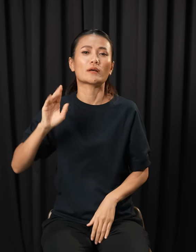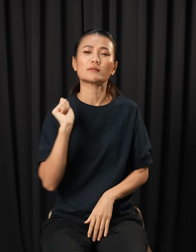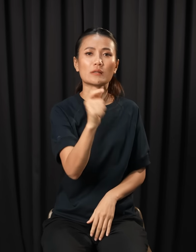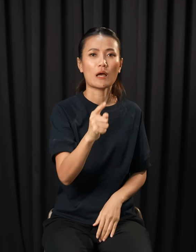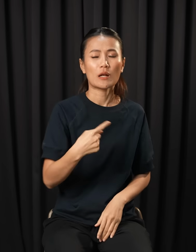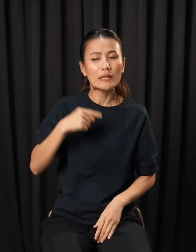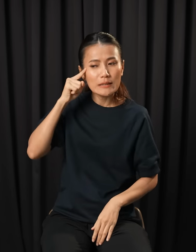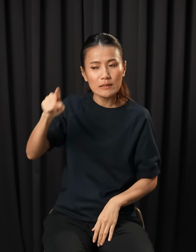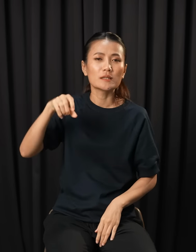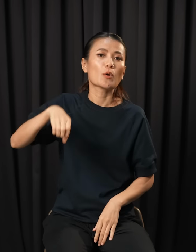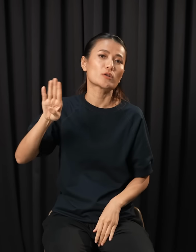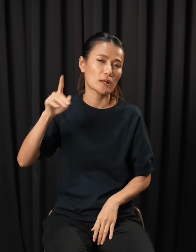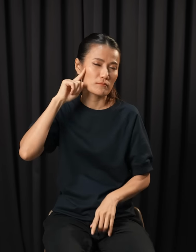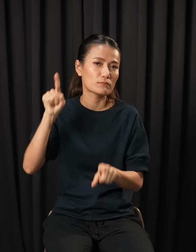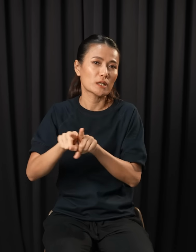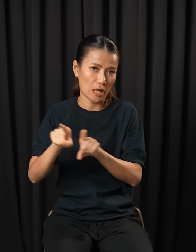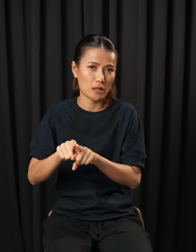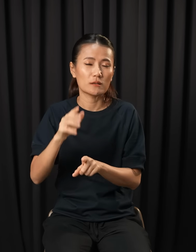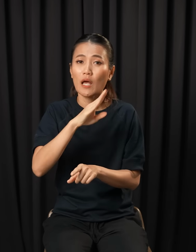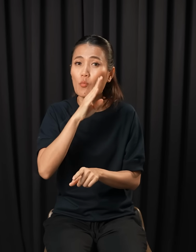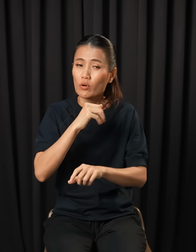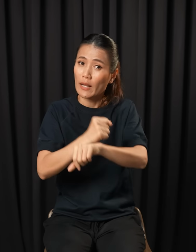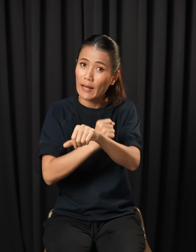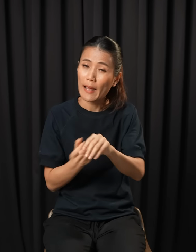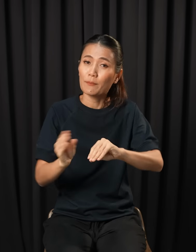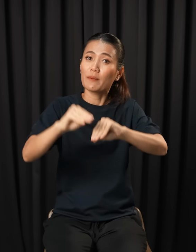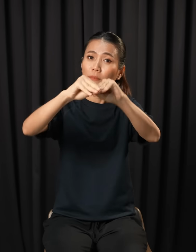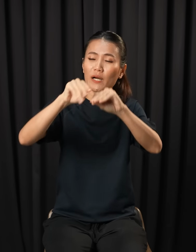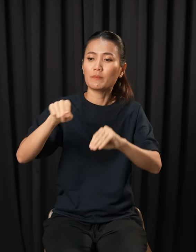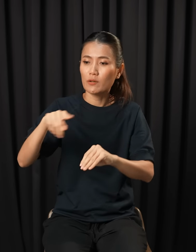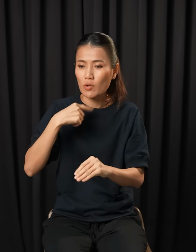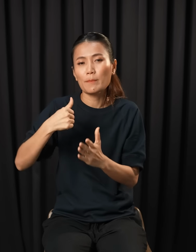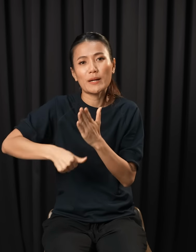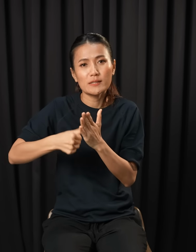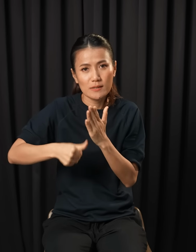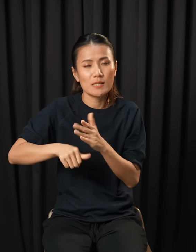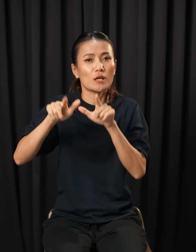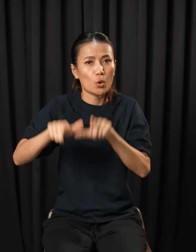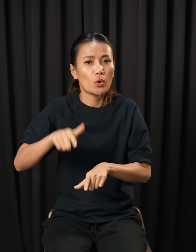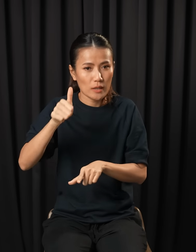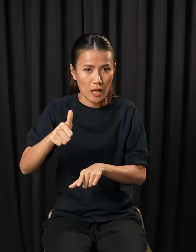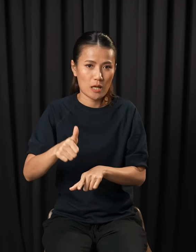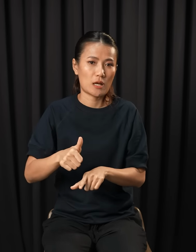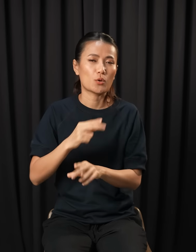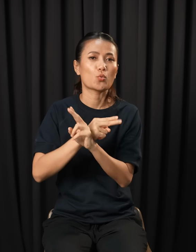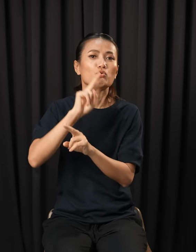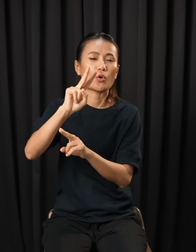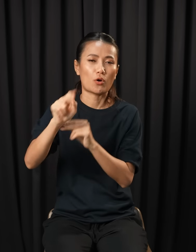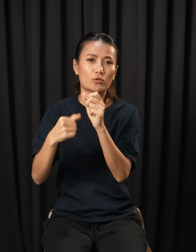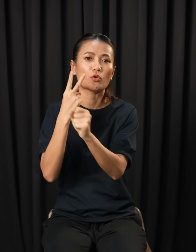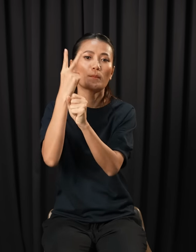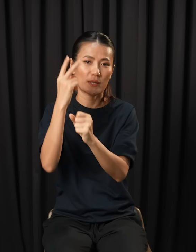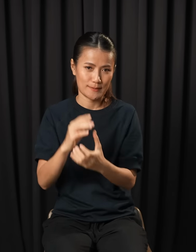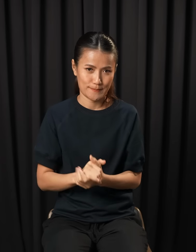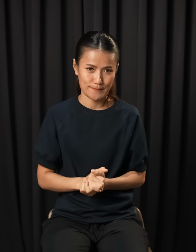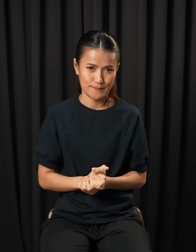าณรัฐบาลใช่ไหมมันเป็นนายจ้างจ่าย ซึ่งนั่นก็คือสาเหตุที่เราต้องคิดในมุมของ SME ด้วย ว่า ถ้าเกิดที่ขึ้นมาเนี่ยสามารถที่จะทำเป็น